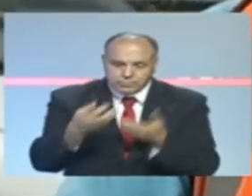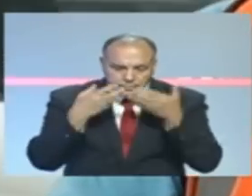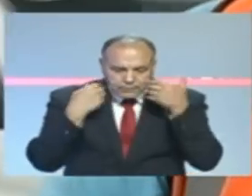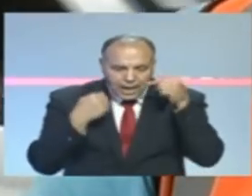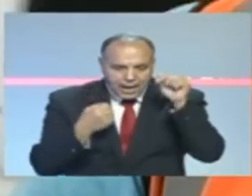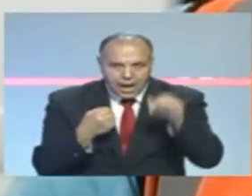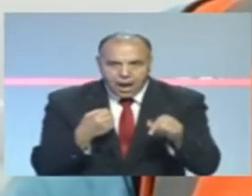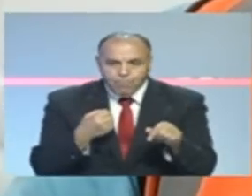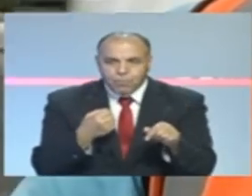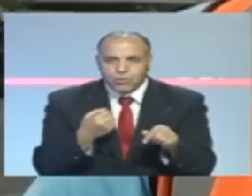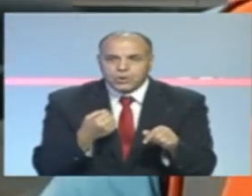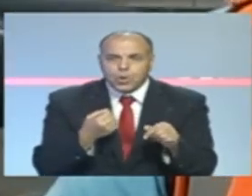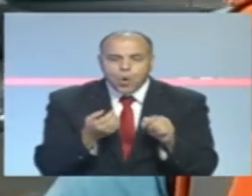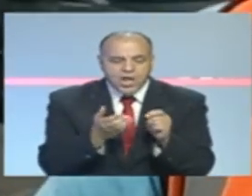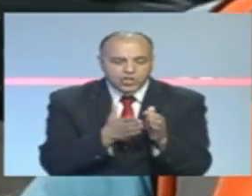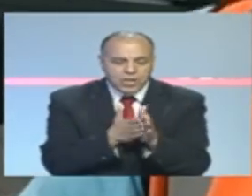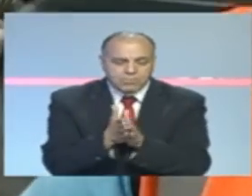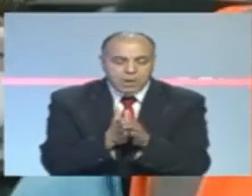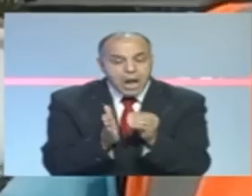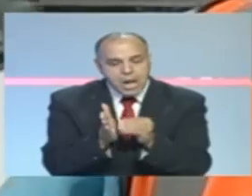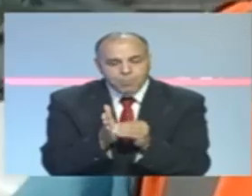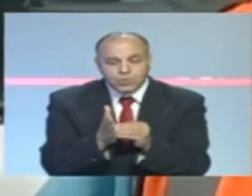استعمل وقايه